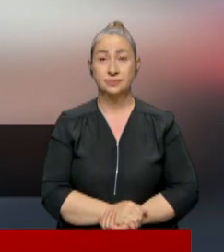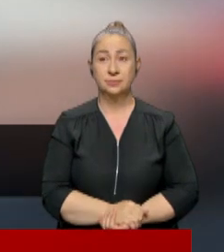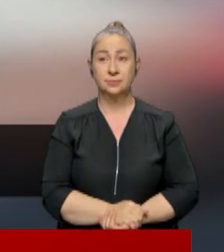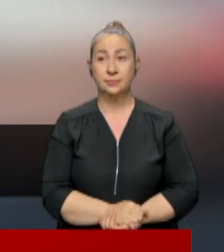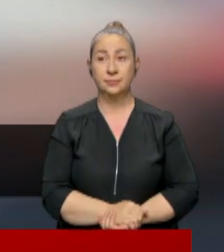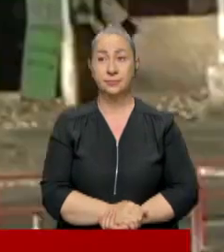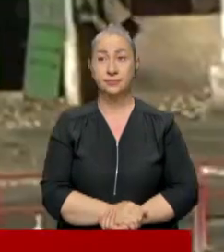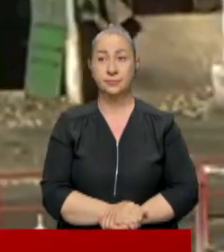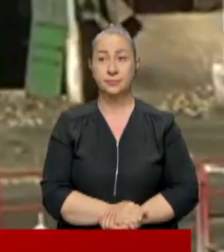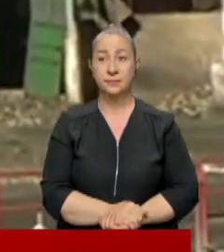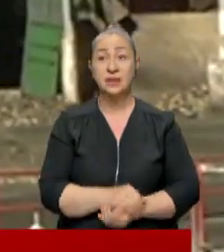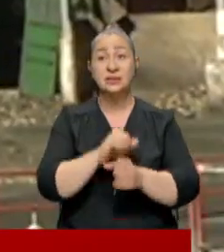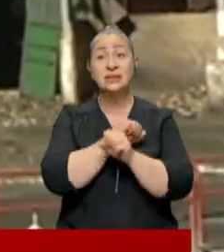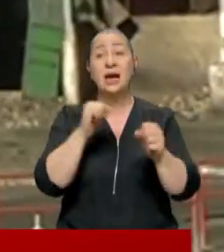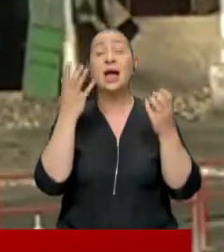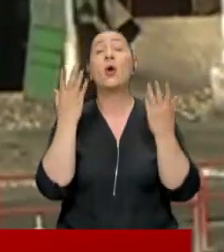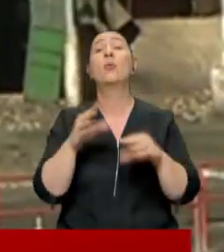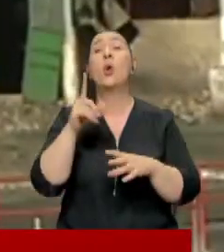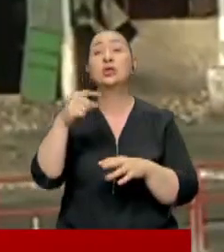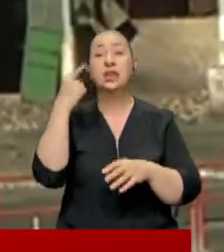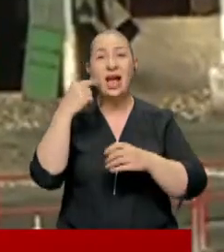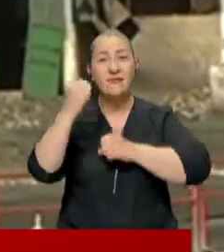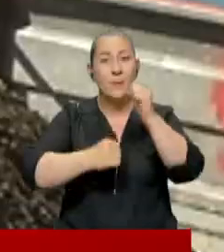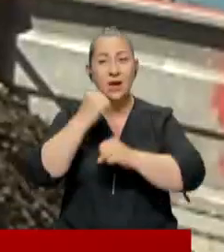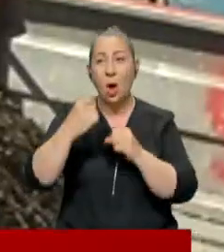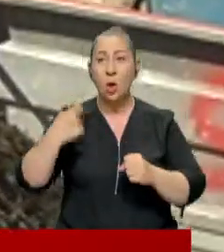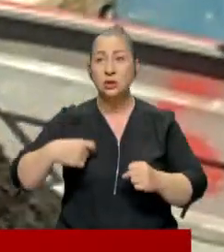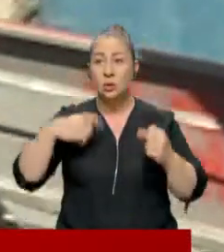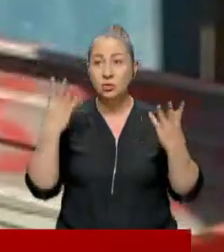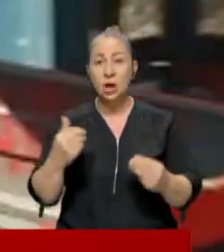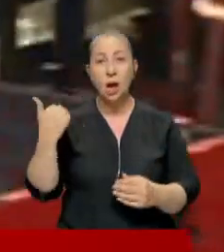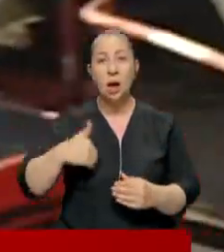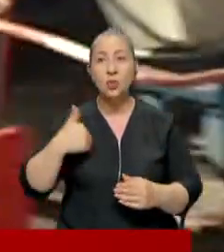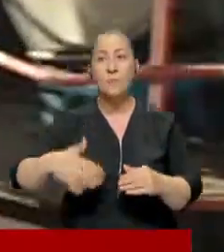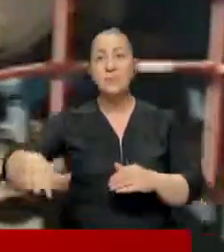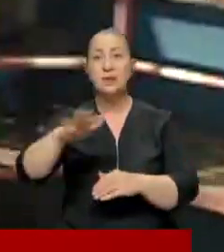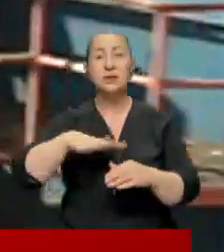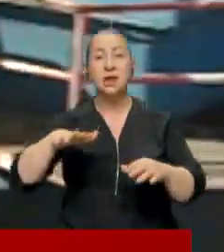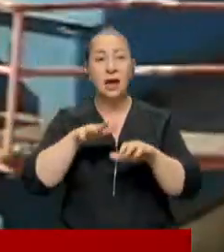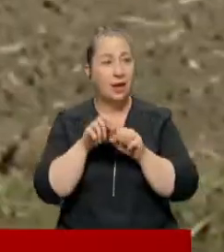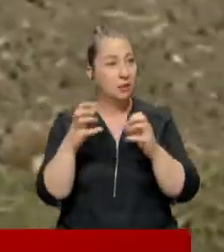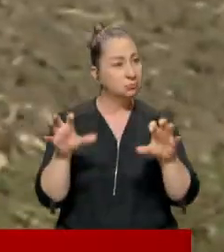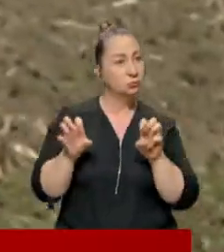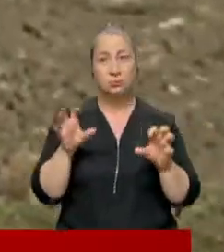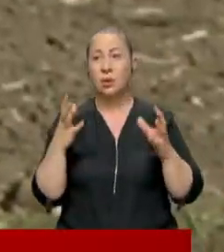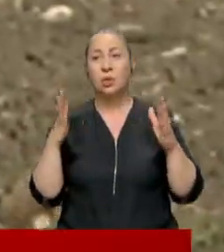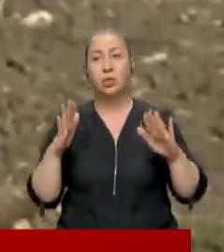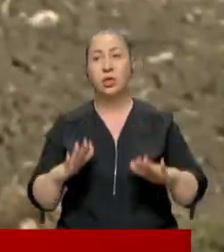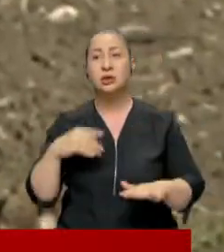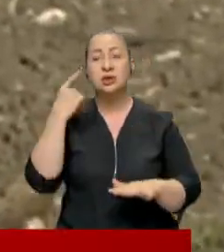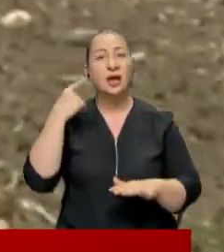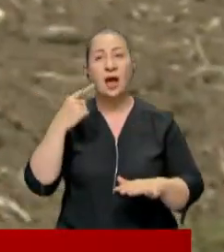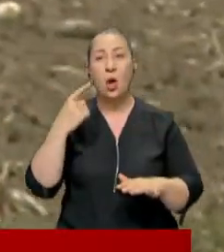zaman için zarar etmez. Zarar etmeyen o şeker fabrikaları özelleşince kamunun piyasadaki etkisi azaldı. Şeker fiyatları